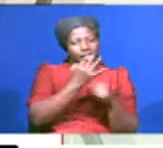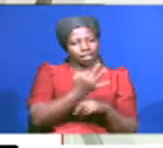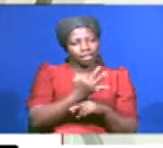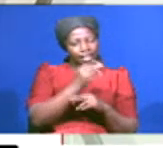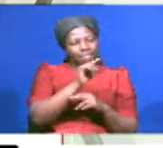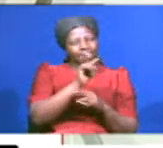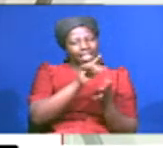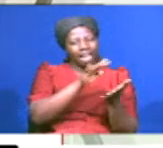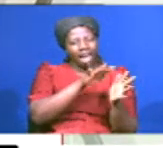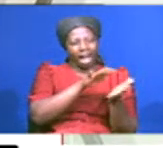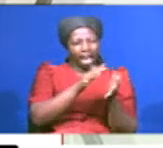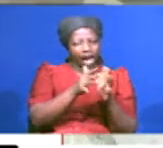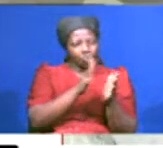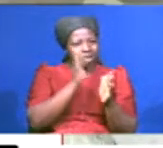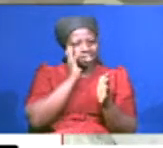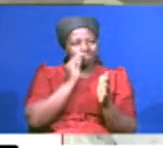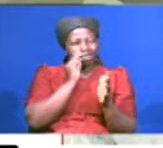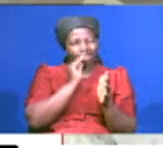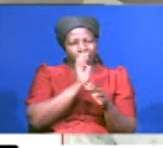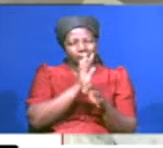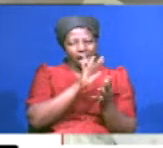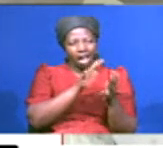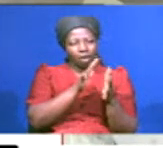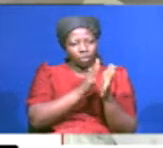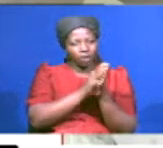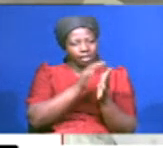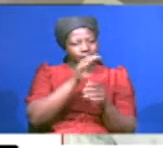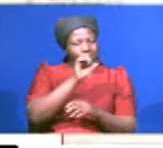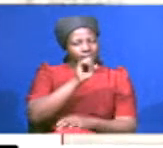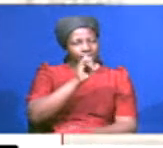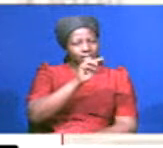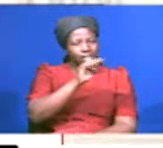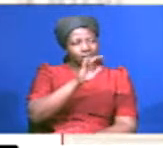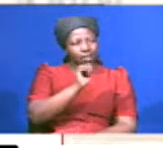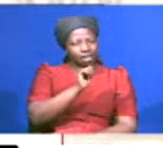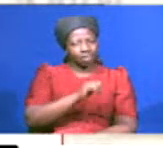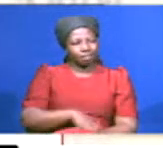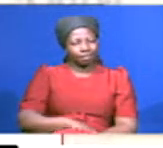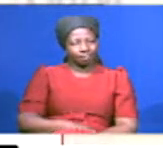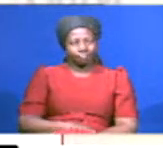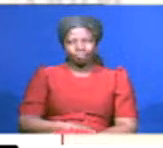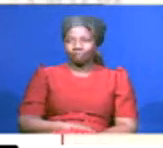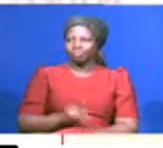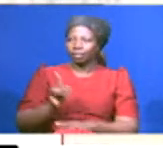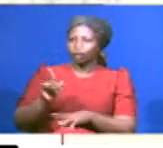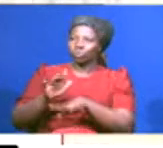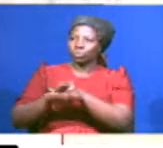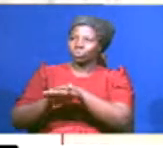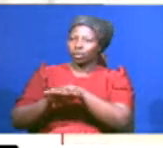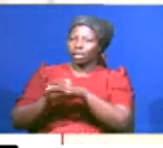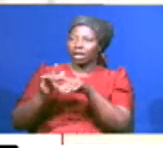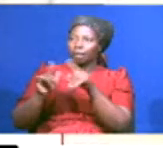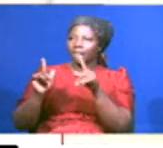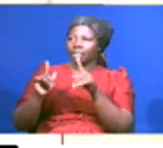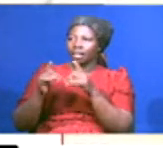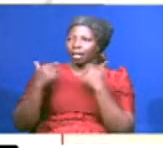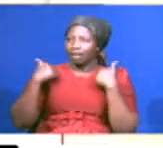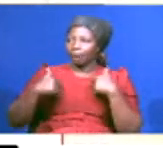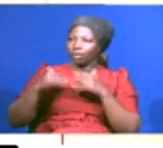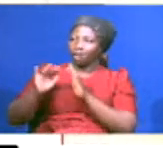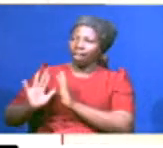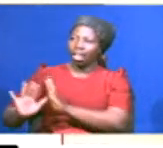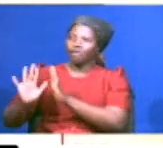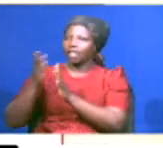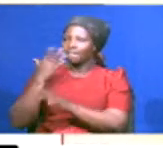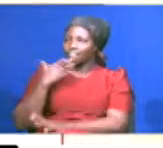that experience with the Simba Wanyika band? It was good, but I left there, mm-hmm. because